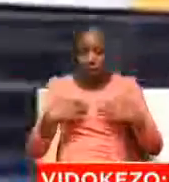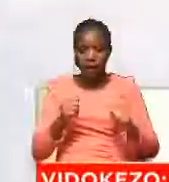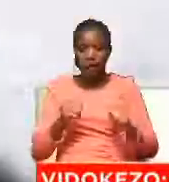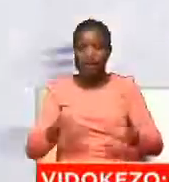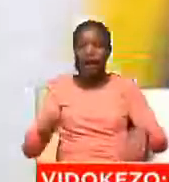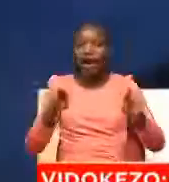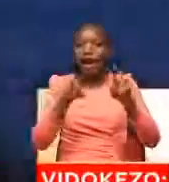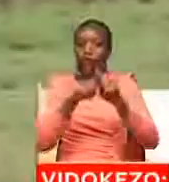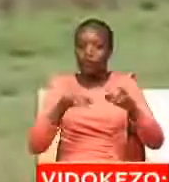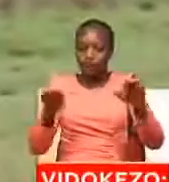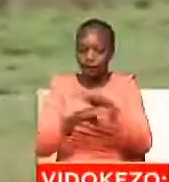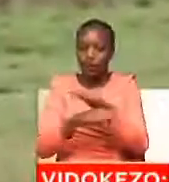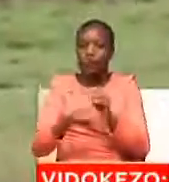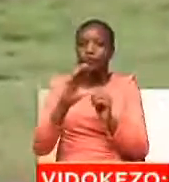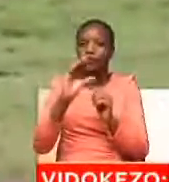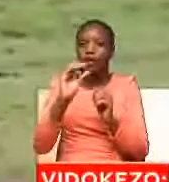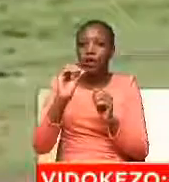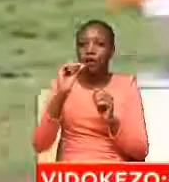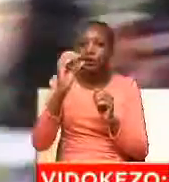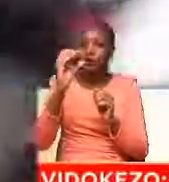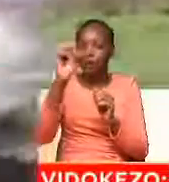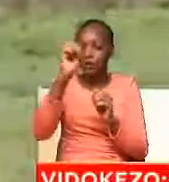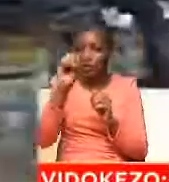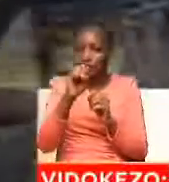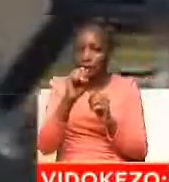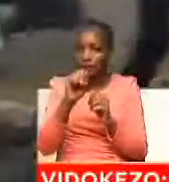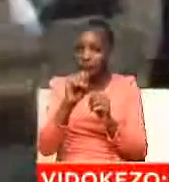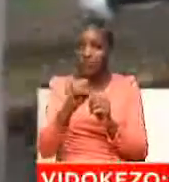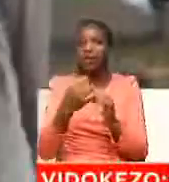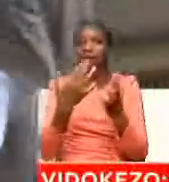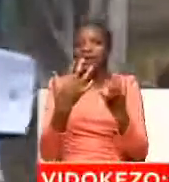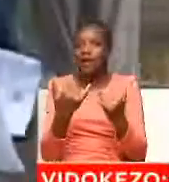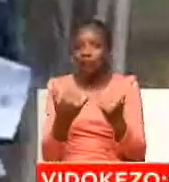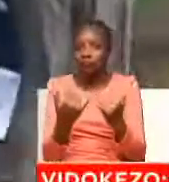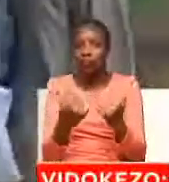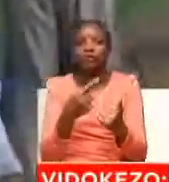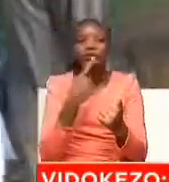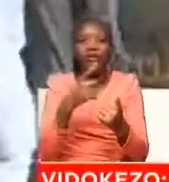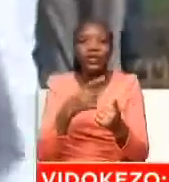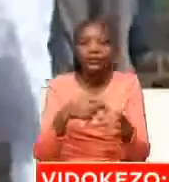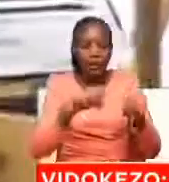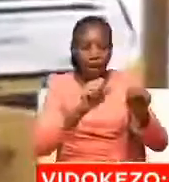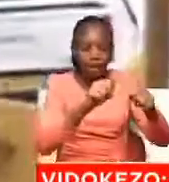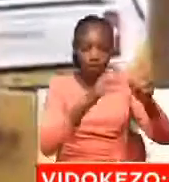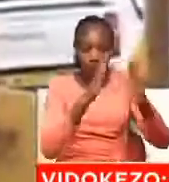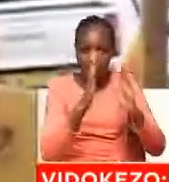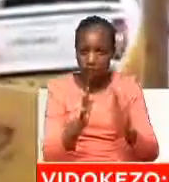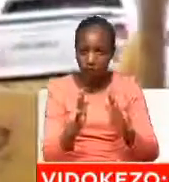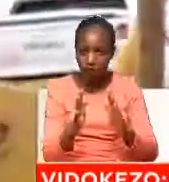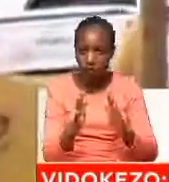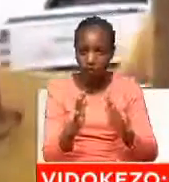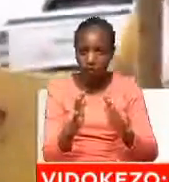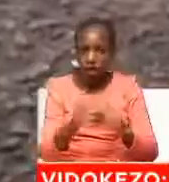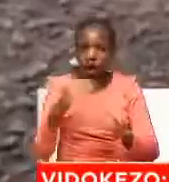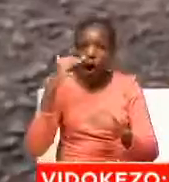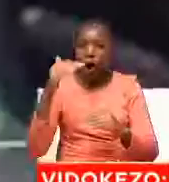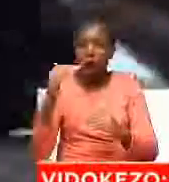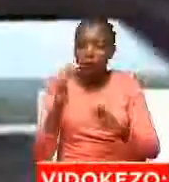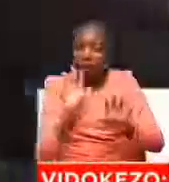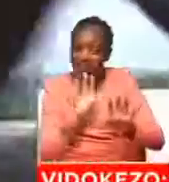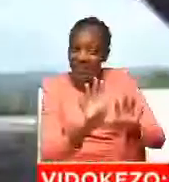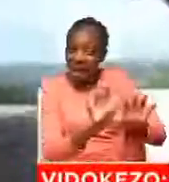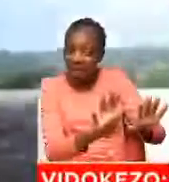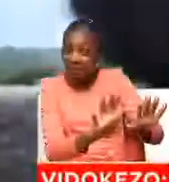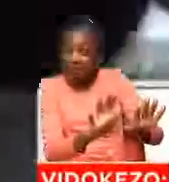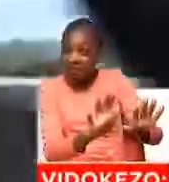Naibu OCS wa kituo cha Mulot, Kimutai Kurui, amekiri kuwa wahudumu wa bodaboda wamekuwa wakikwepa agizo la